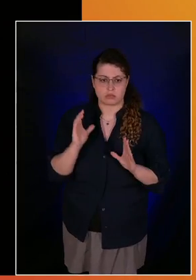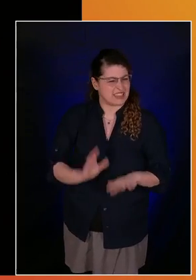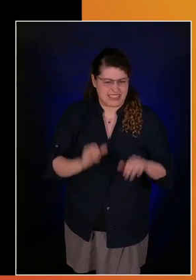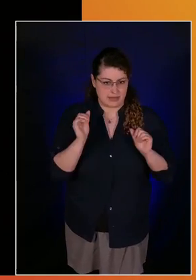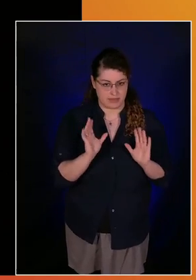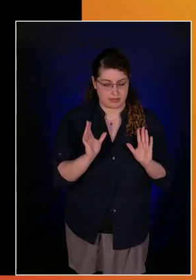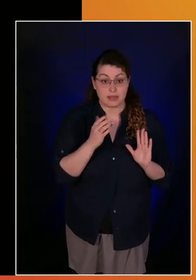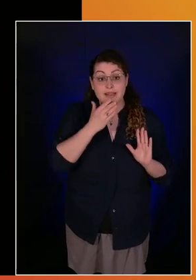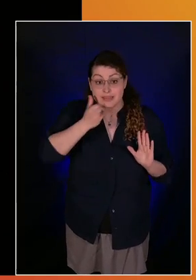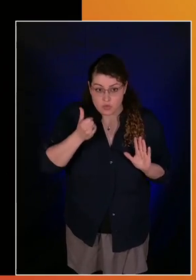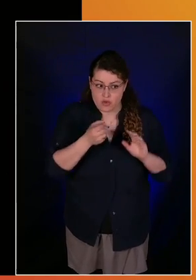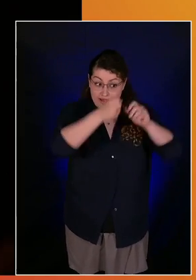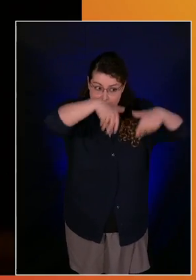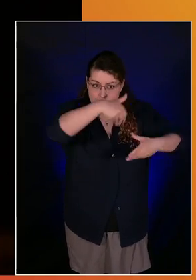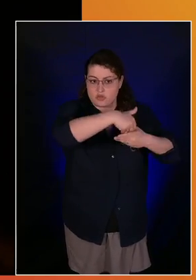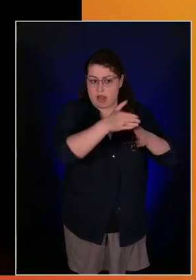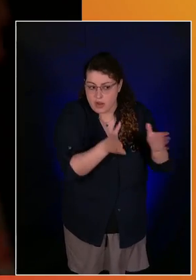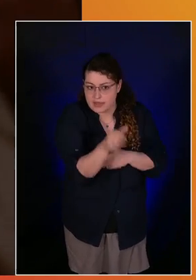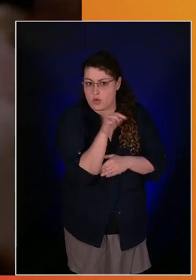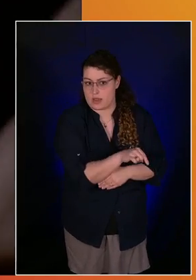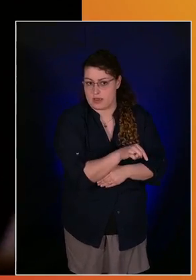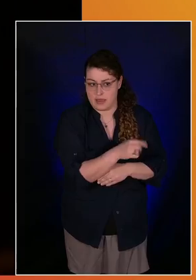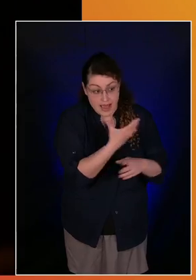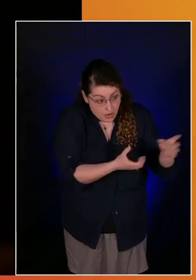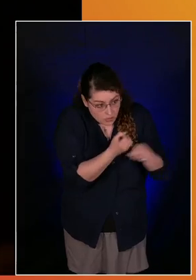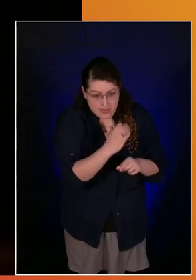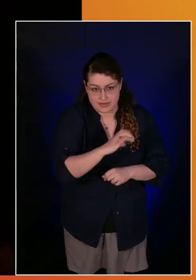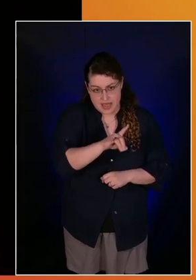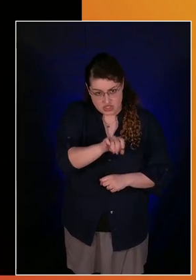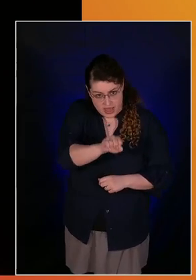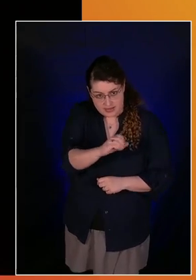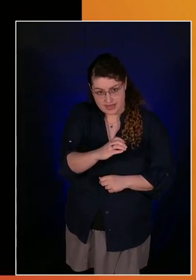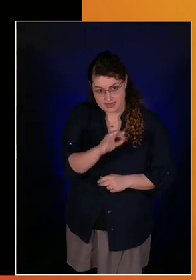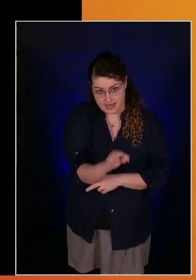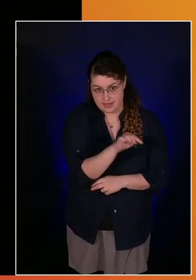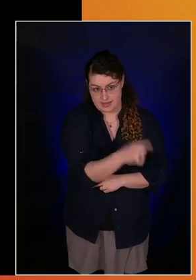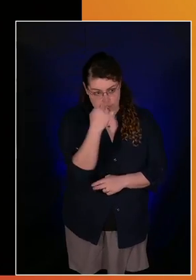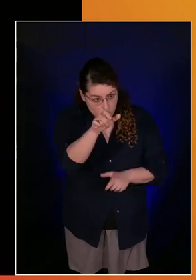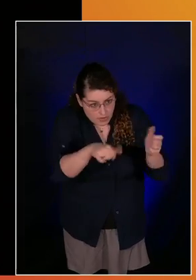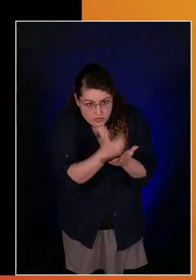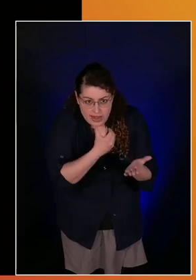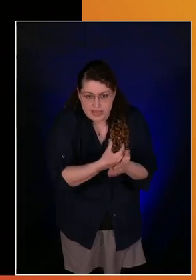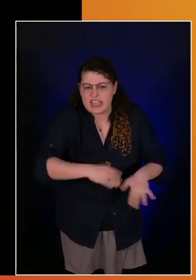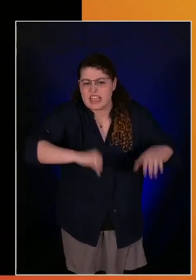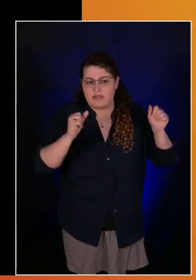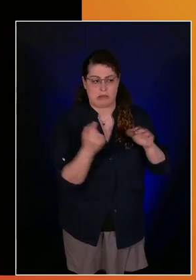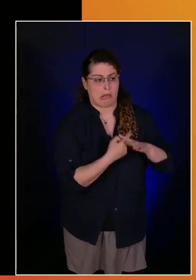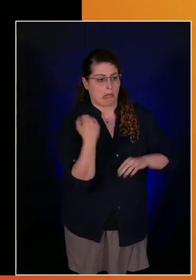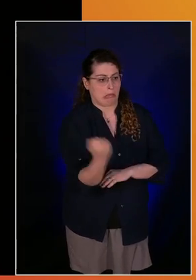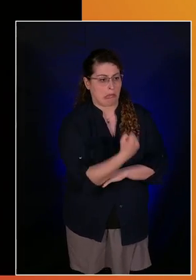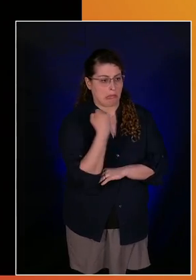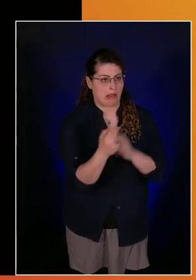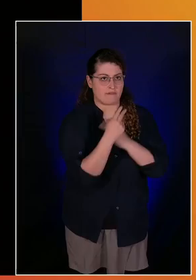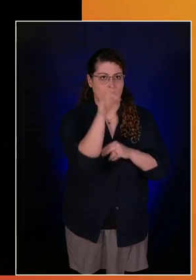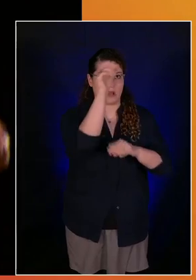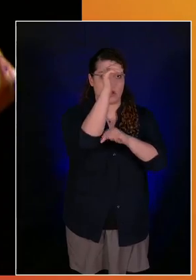construire dans la branche un CS qui nous permettrait justement aussi à aux salariés bah de pas se retrouver tout seul dans notre merde face à nos